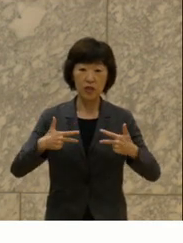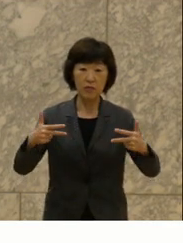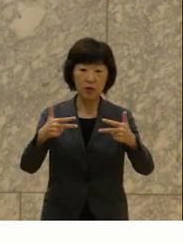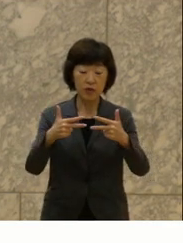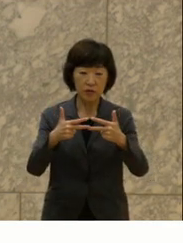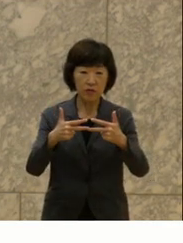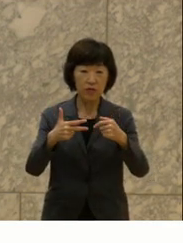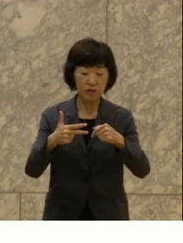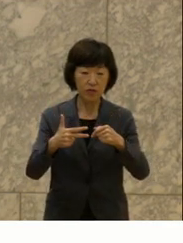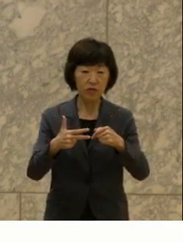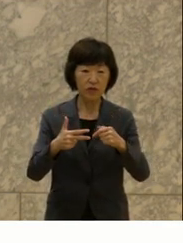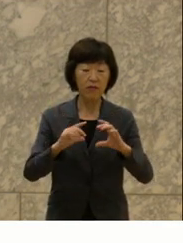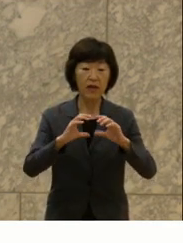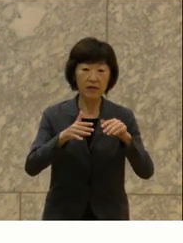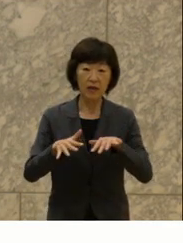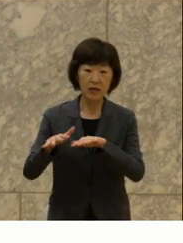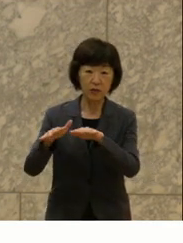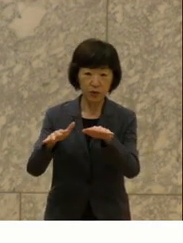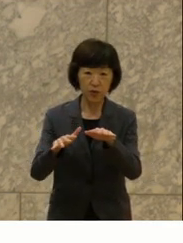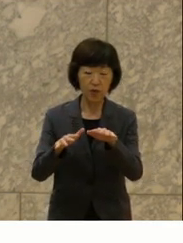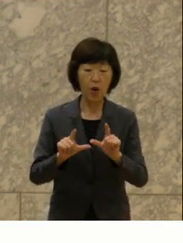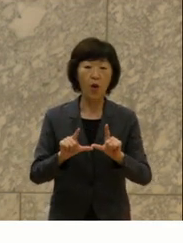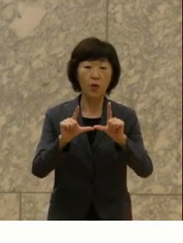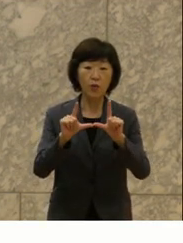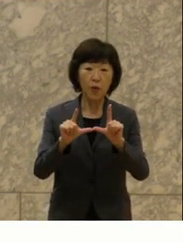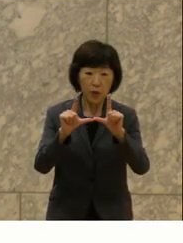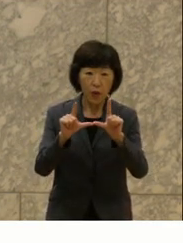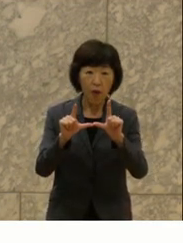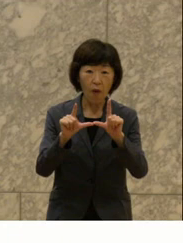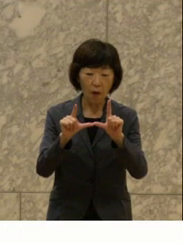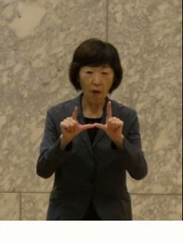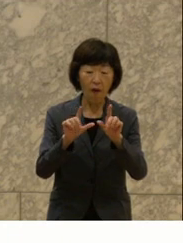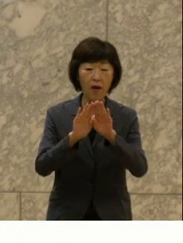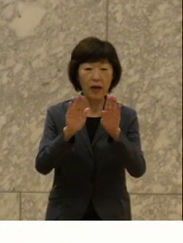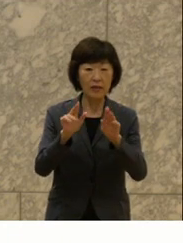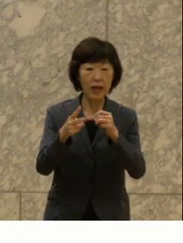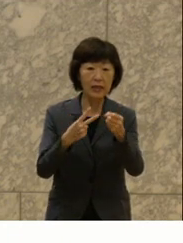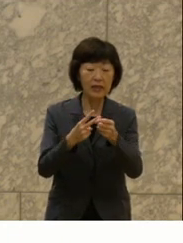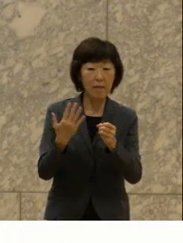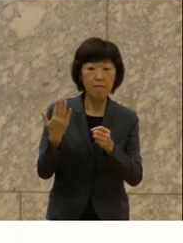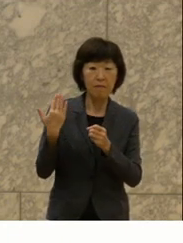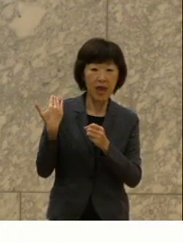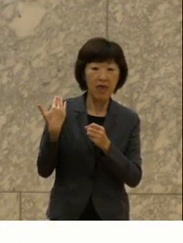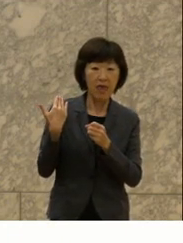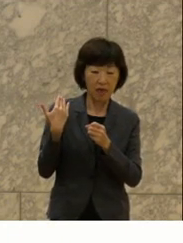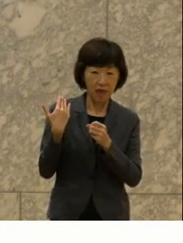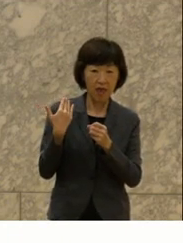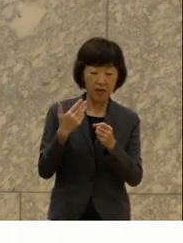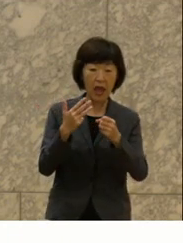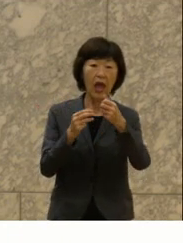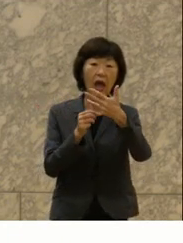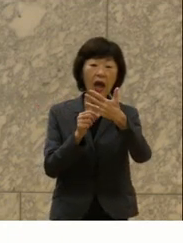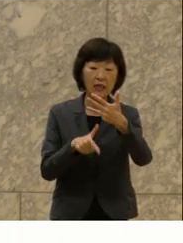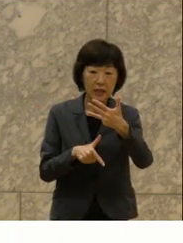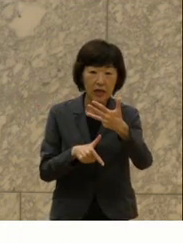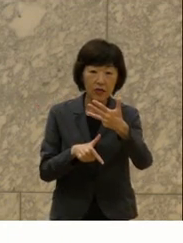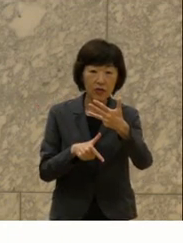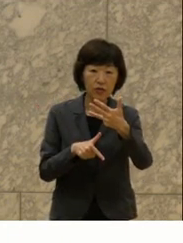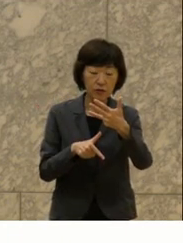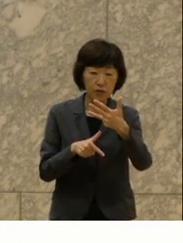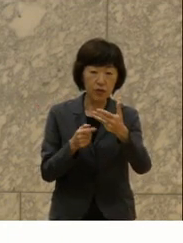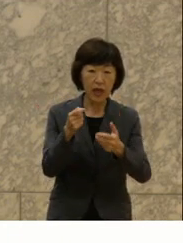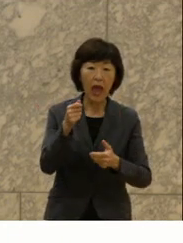世界陸上の東京開催2年前を記念し8月にハンガリーのブダペストで開催された